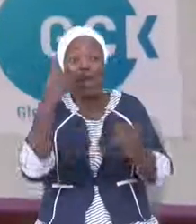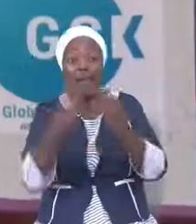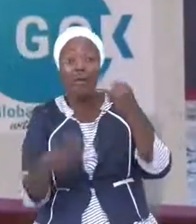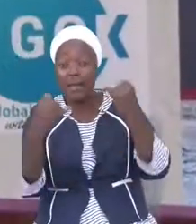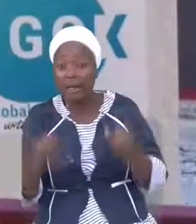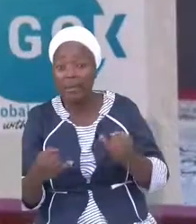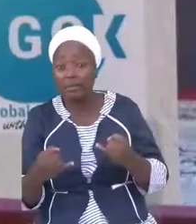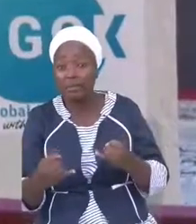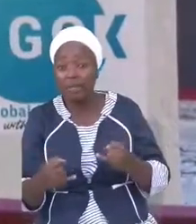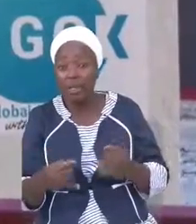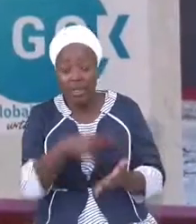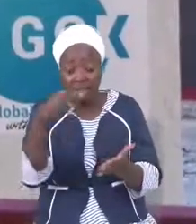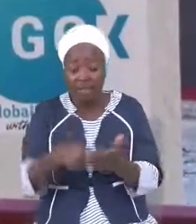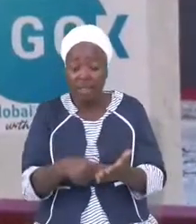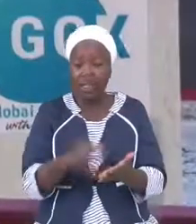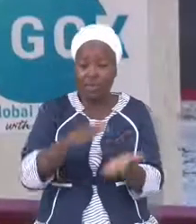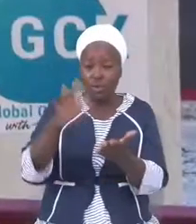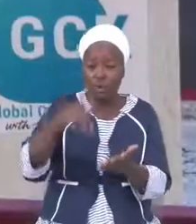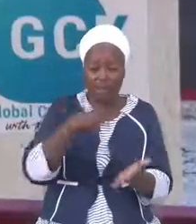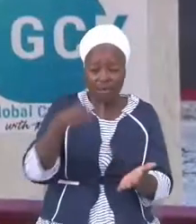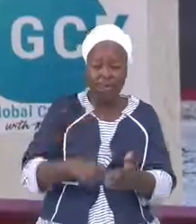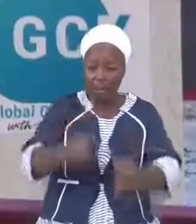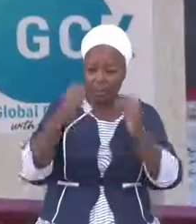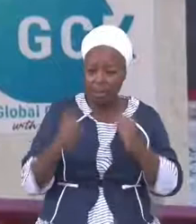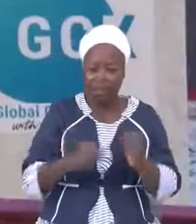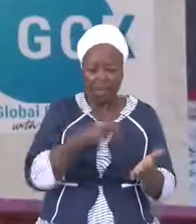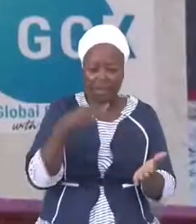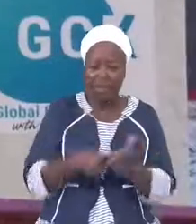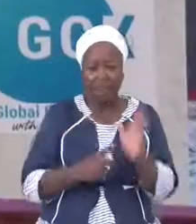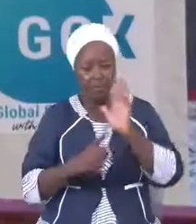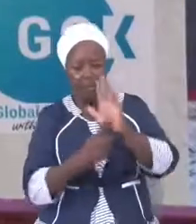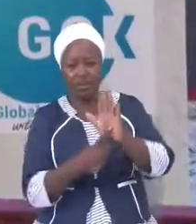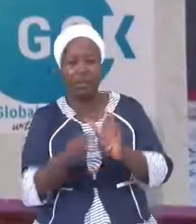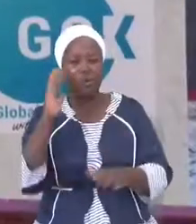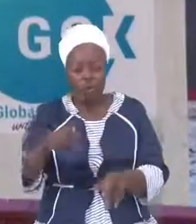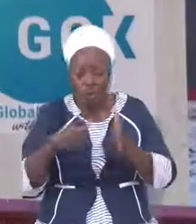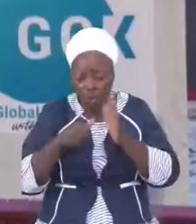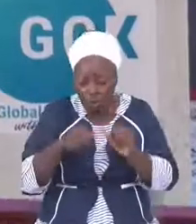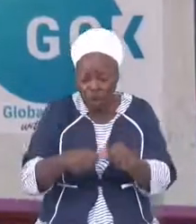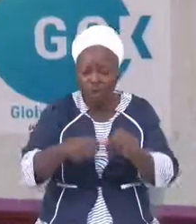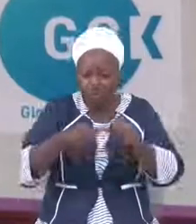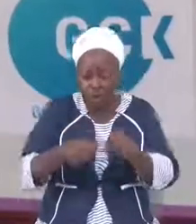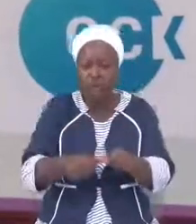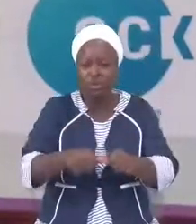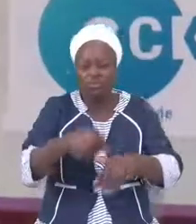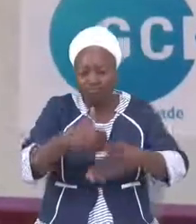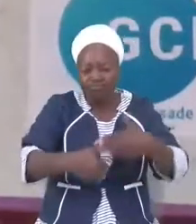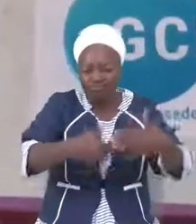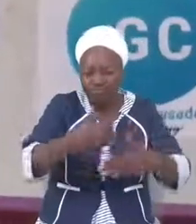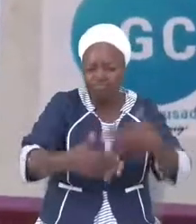fin? Cette gloire, cette puissance, cette manifestation va continuer à se